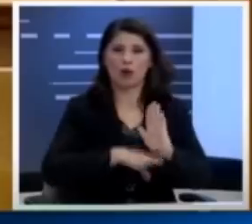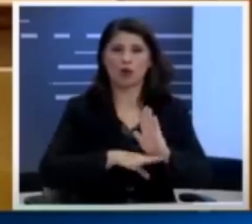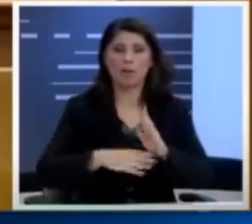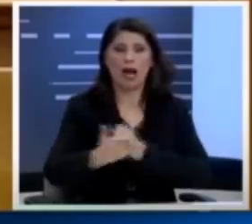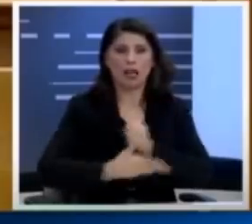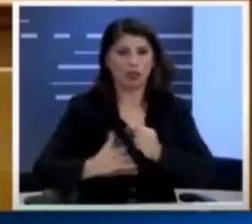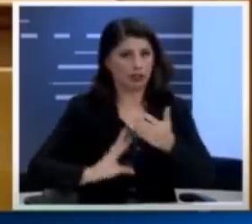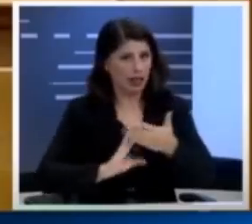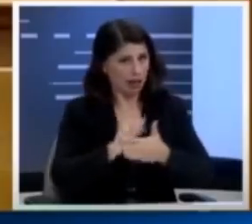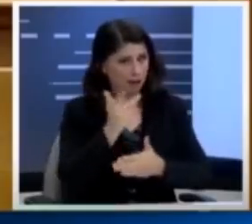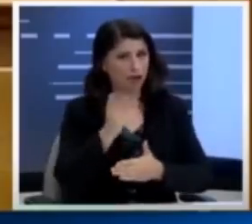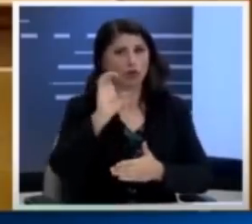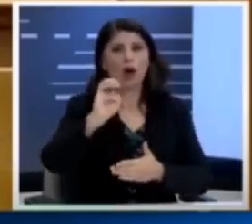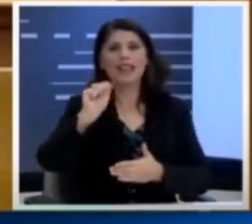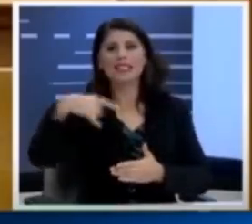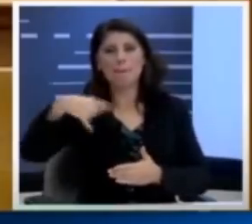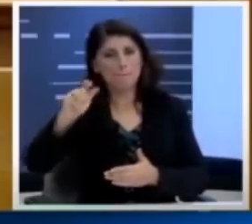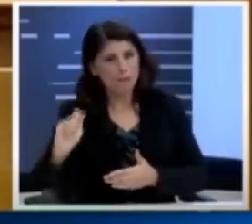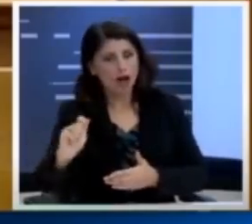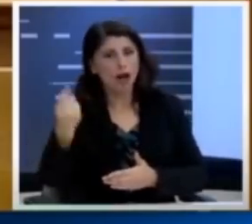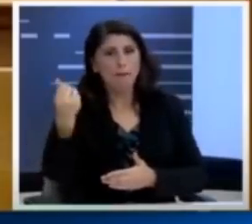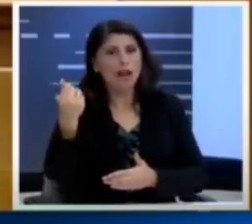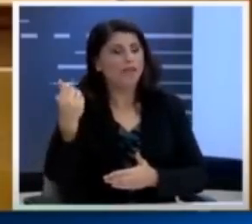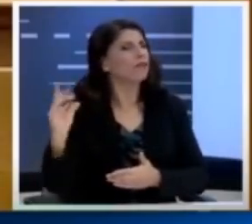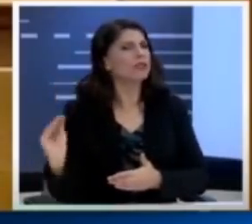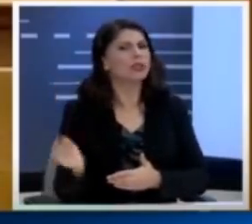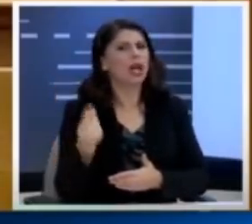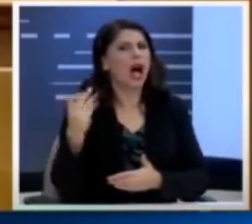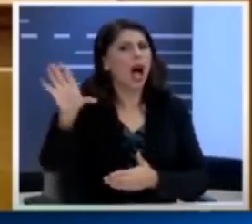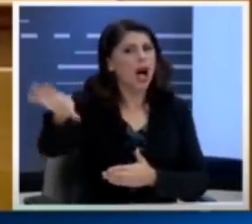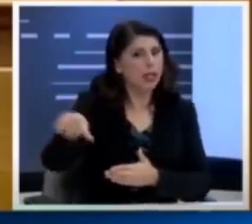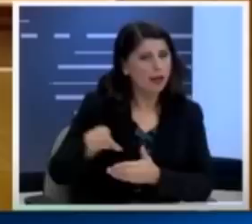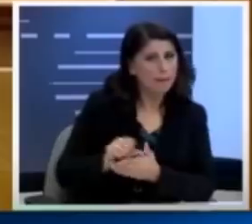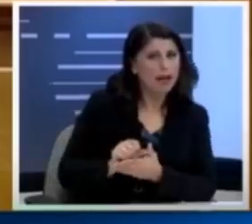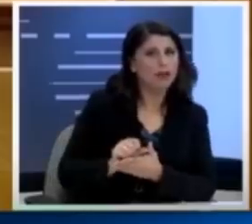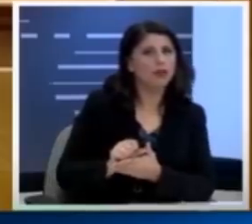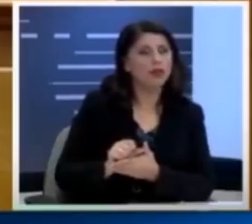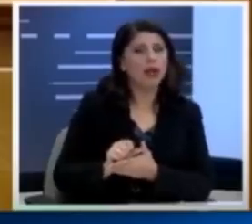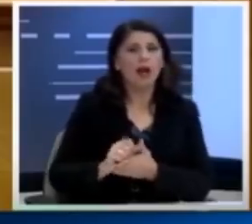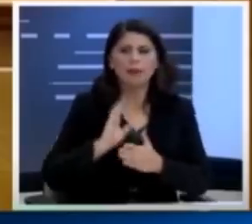Αγροτικής Ανάπτυξης, το ΕΣΠΑ, με χρήματα που αντλούνται